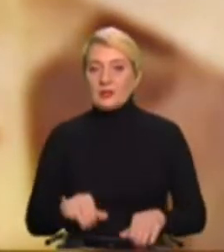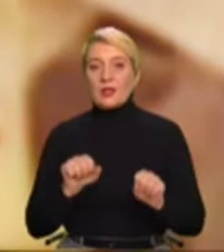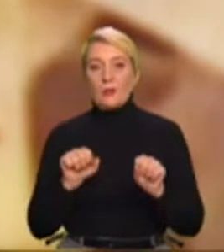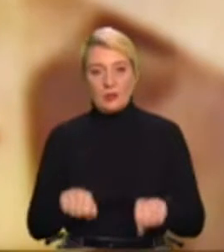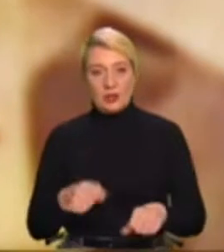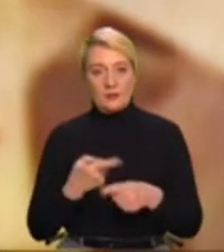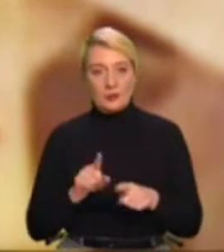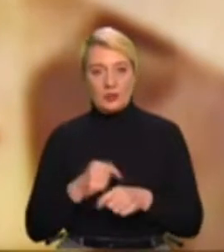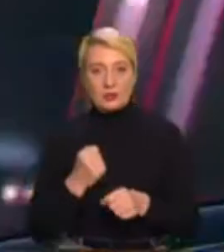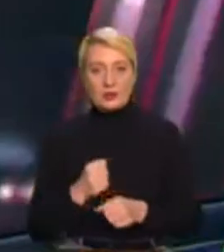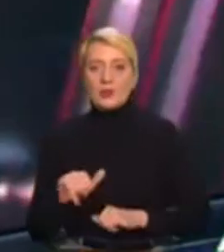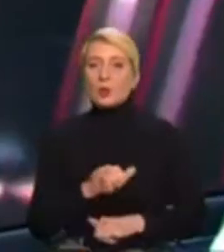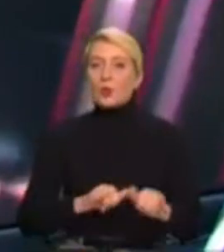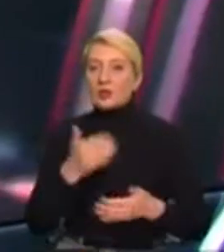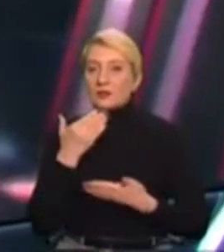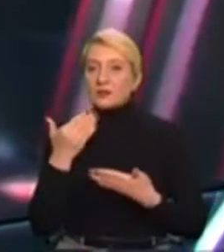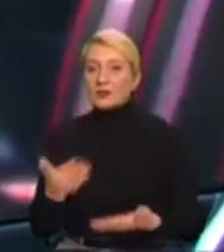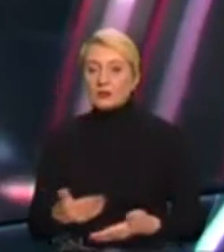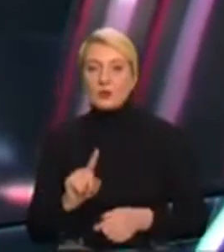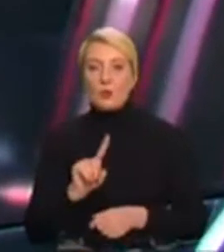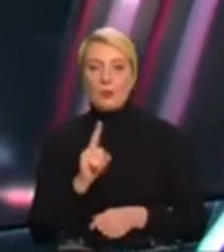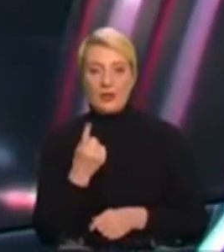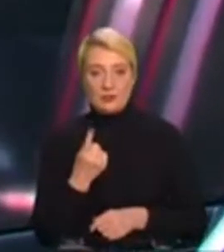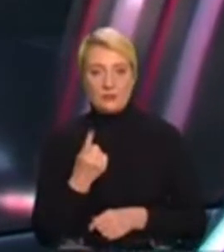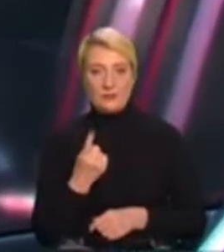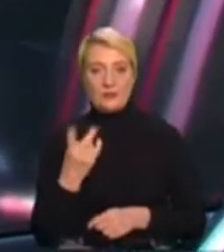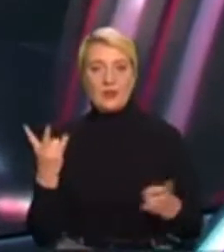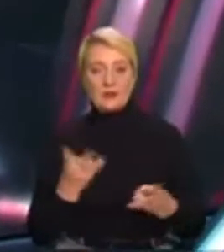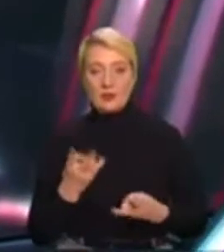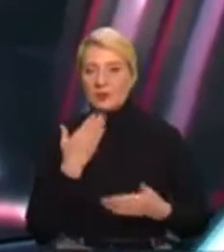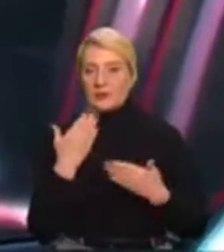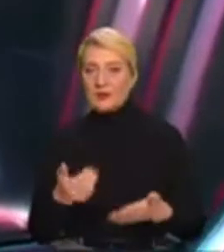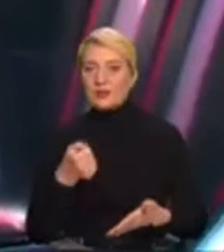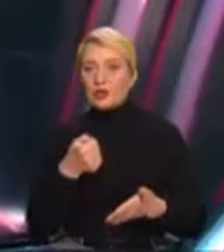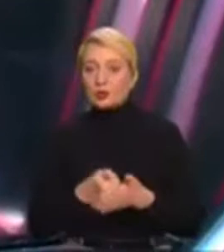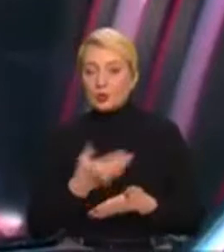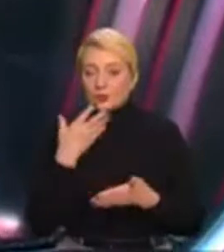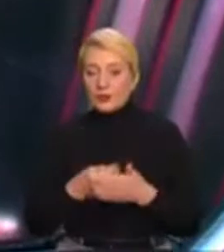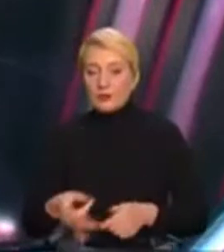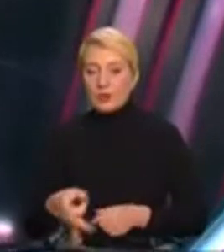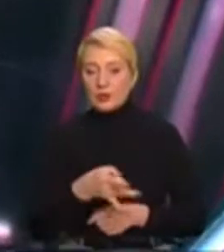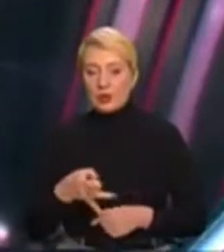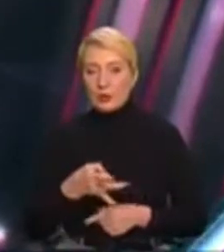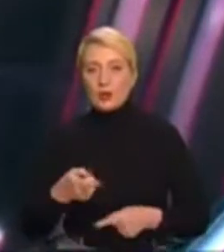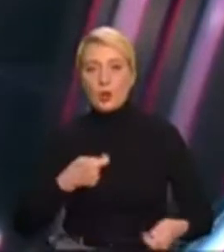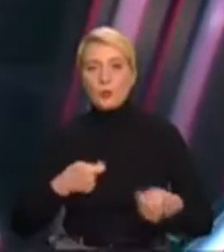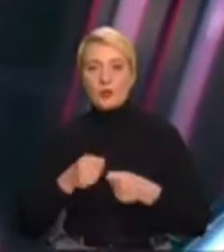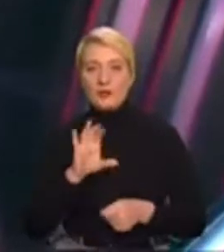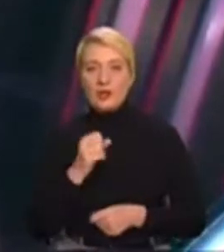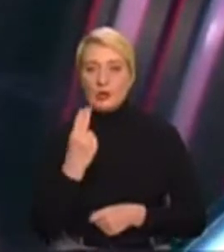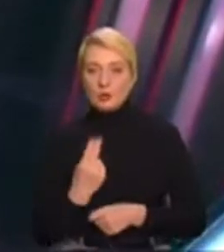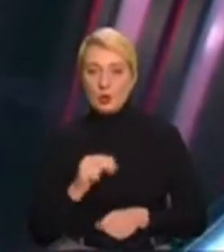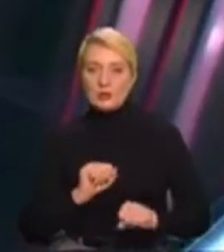зробити? Куди звернутися? Перш за все, потрібно звернутися до свого районного управління соціального захисту